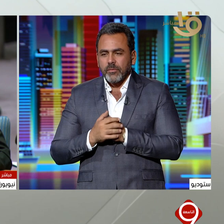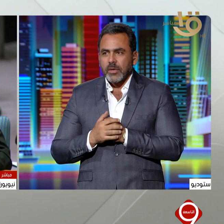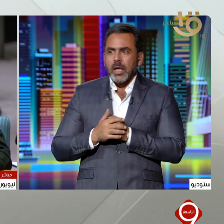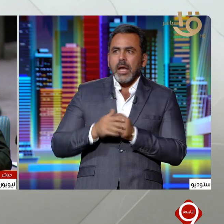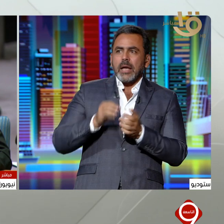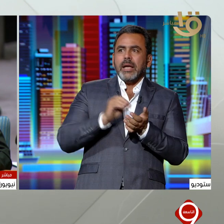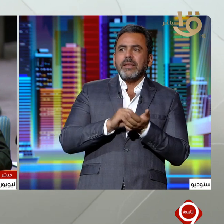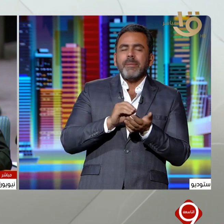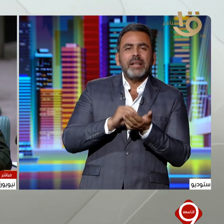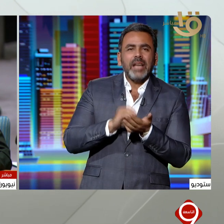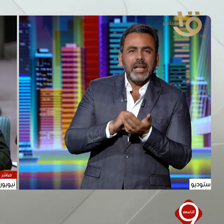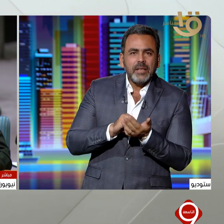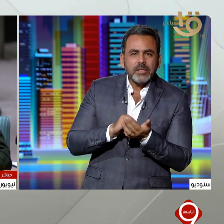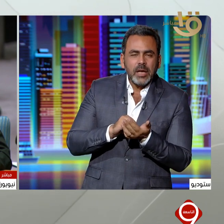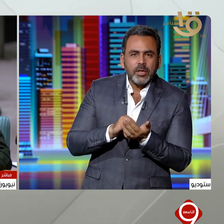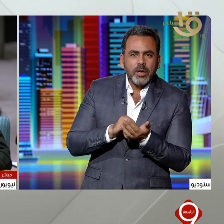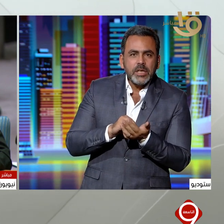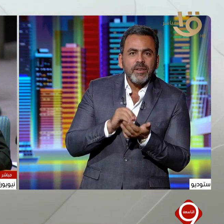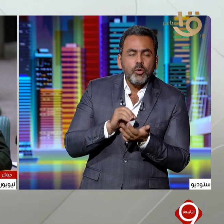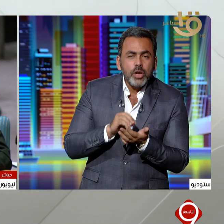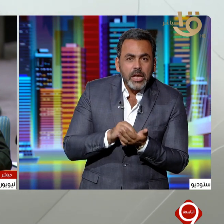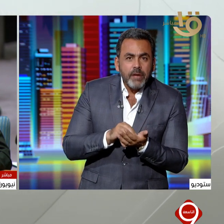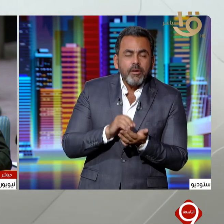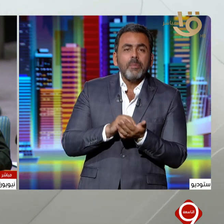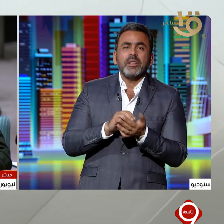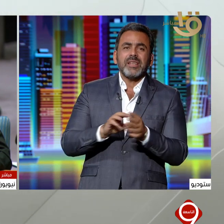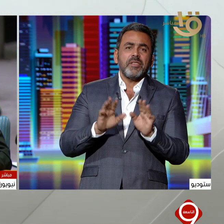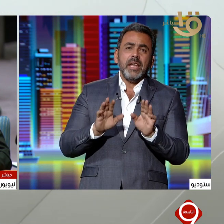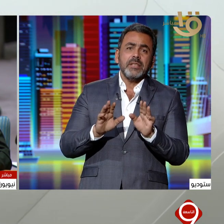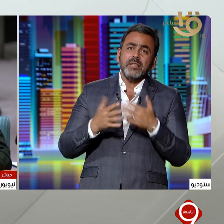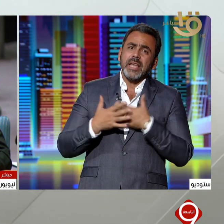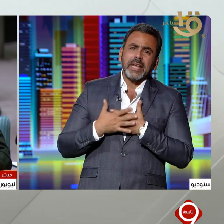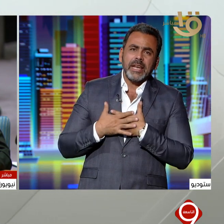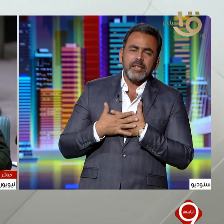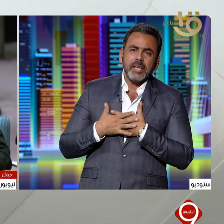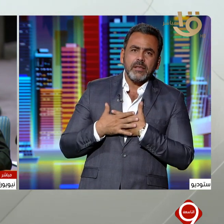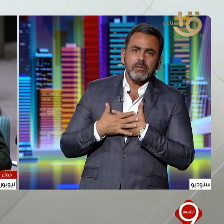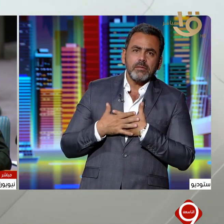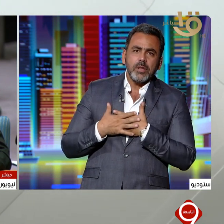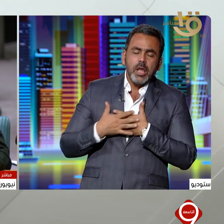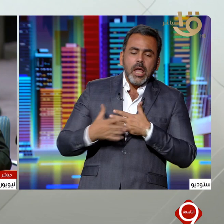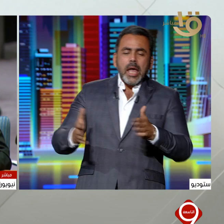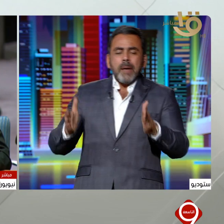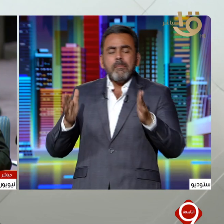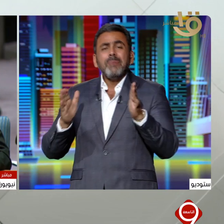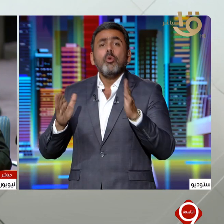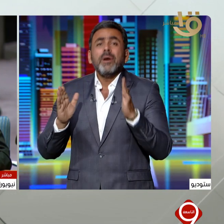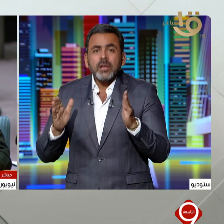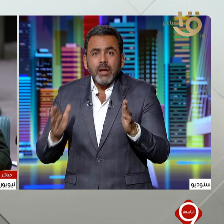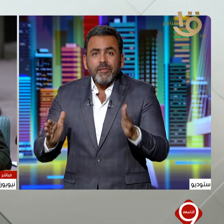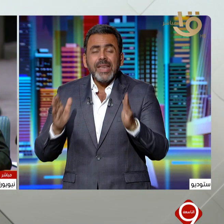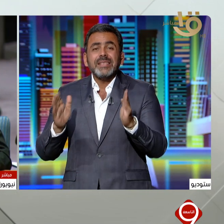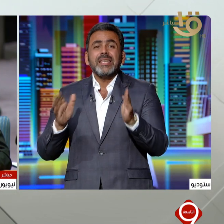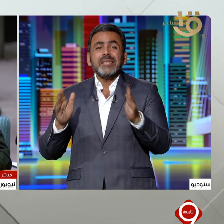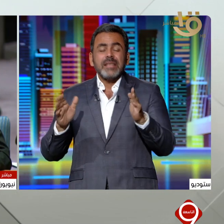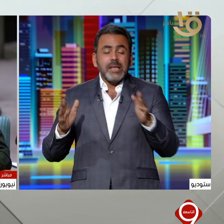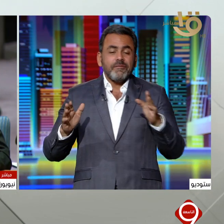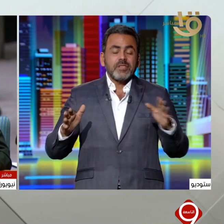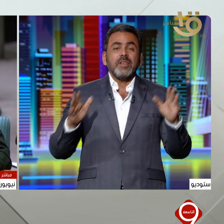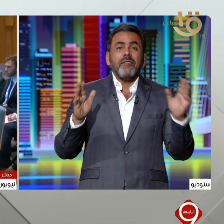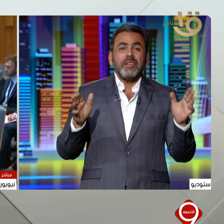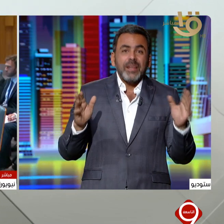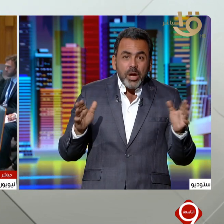كده انا عندما اتحدث عن الرئيس فاقول ايه فخامه الرئيس عبد الفتاح السيسي انا خلقتي كده اما المبادره فهي